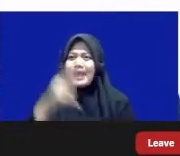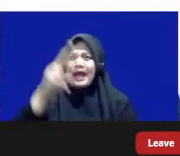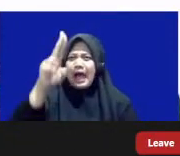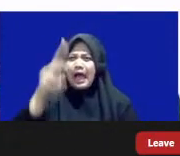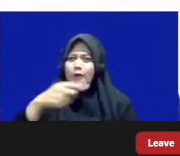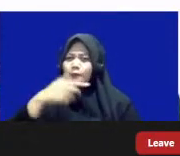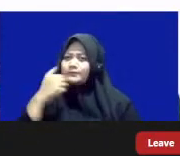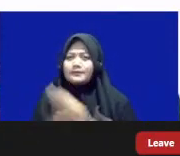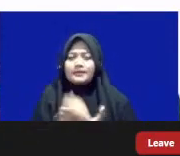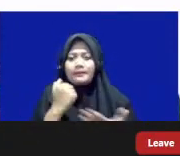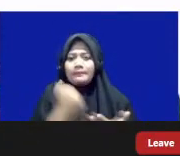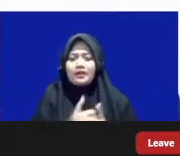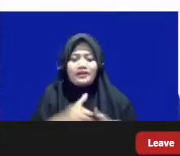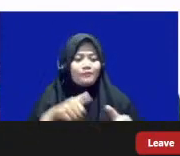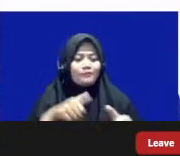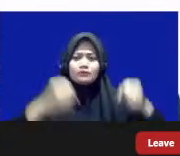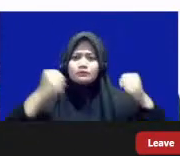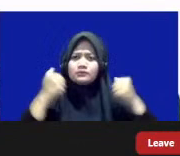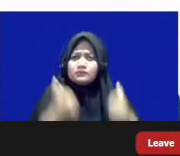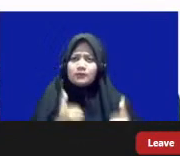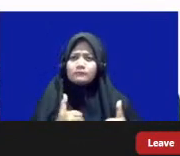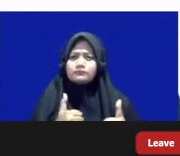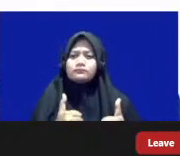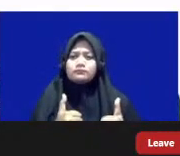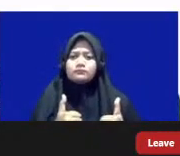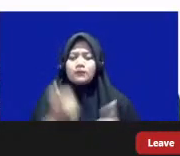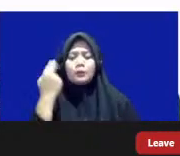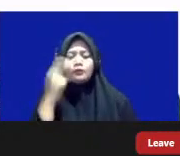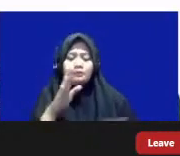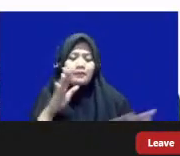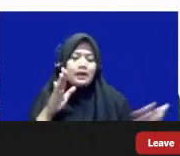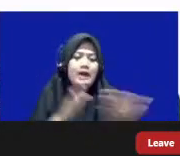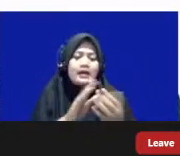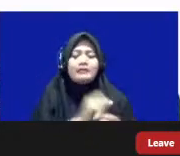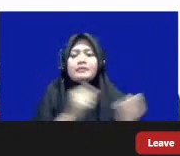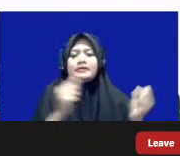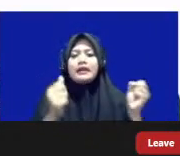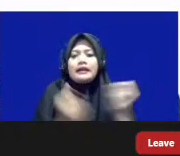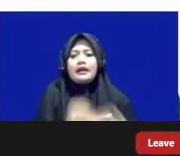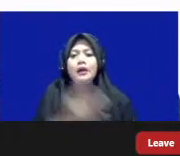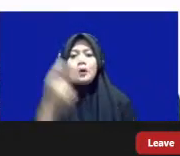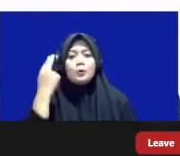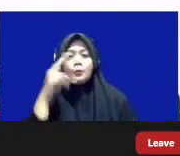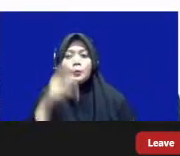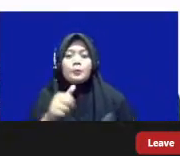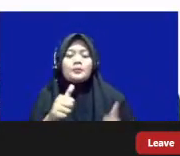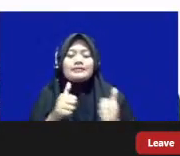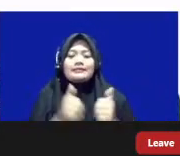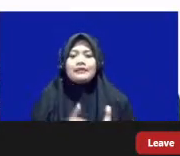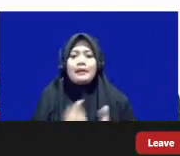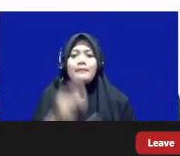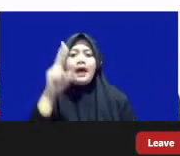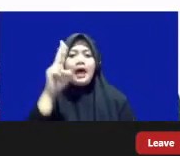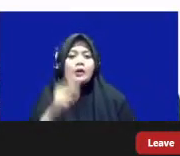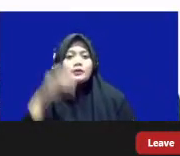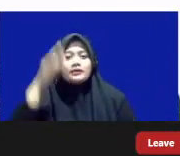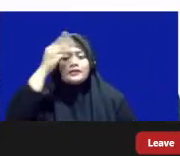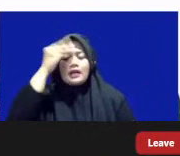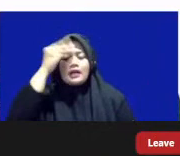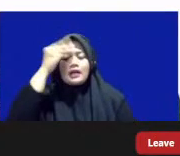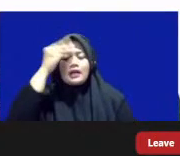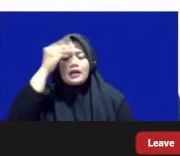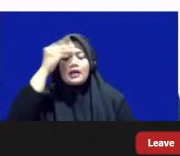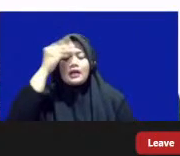dibuat siap untuk menghadapi situasi bencana. Untuk siap itu, maka mereka harus tahu bahwa dia dalam